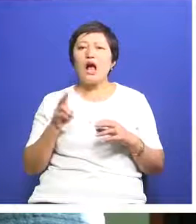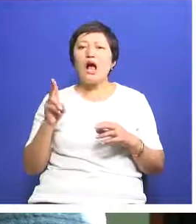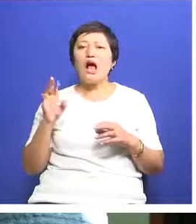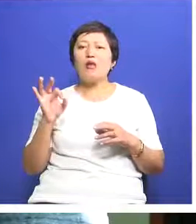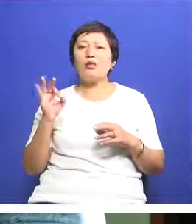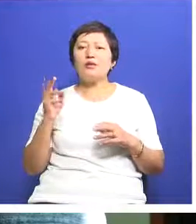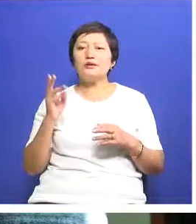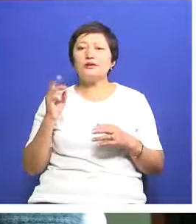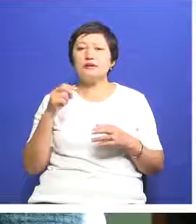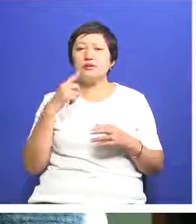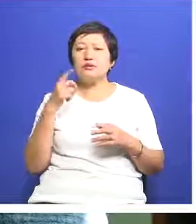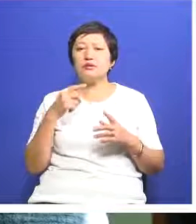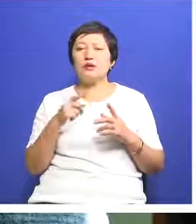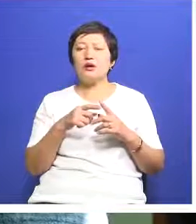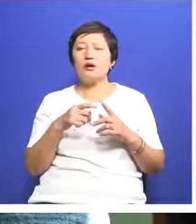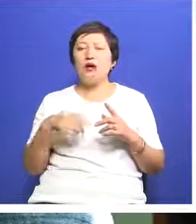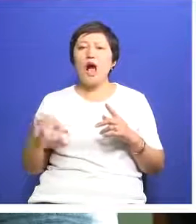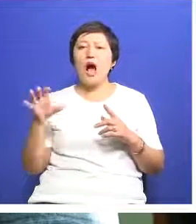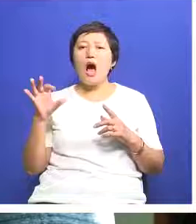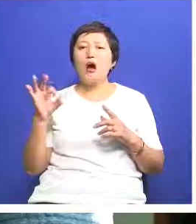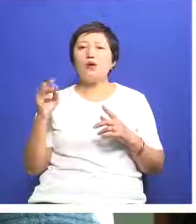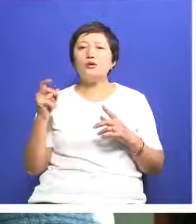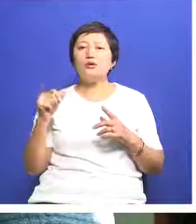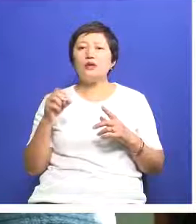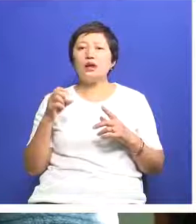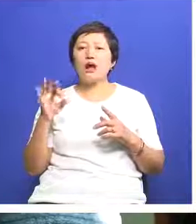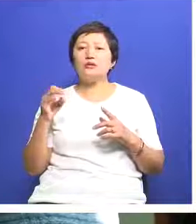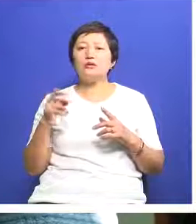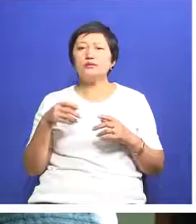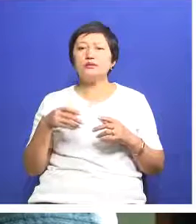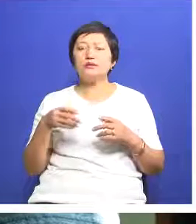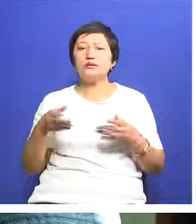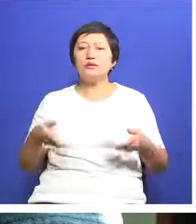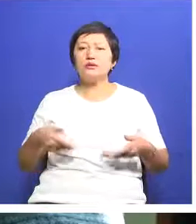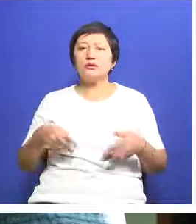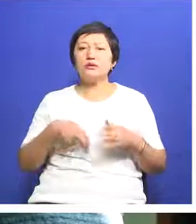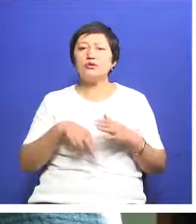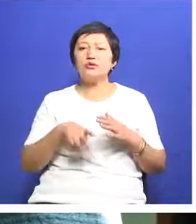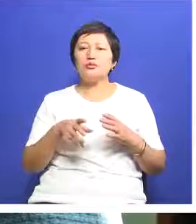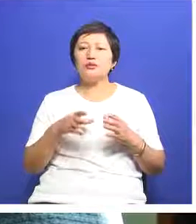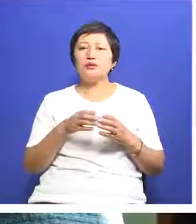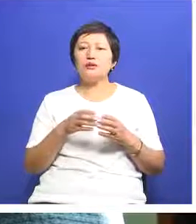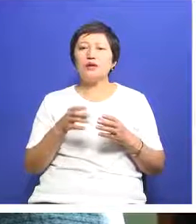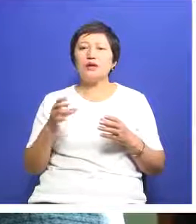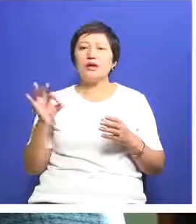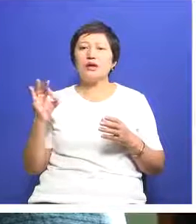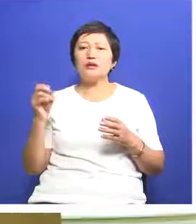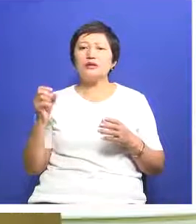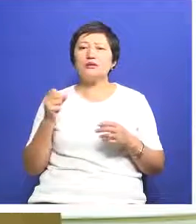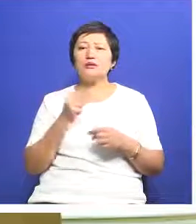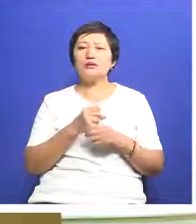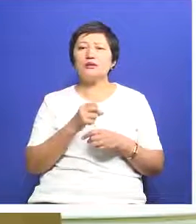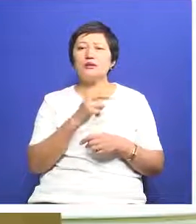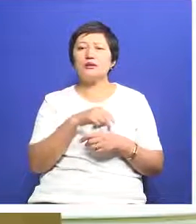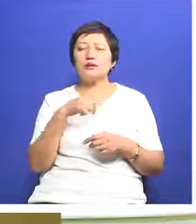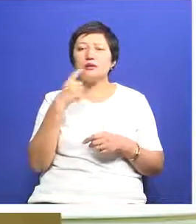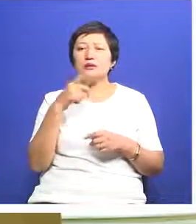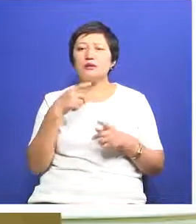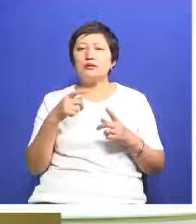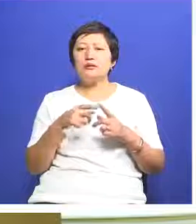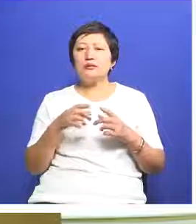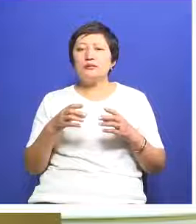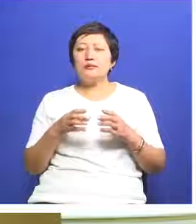дейді ғой, былайша айтқан кезде. Олардың ауыздарын жауып тұрғындардың жүріп тұруына ыңғайлы жағдай жасау үшін мүмкіндік бар ма?